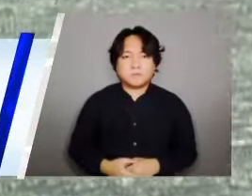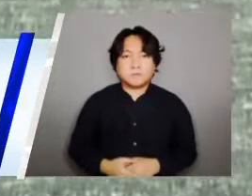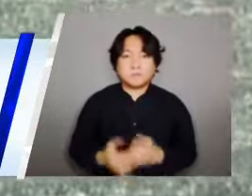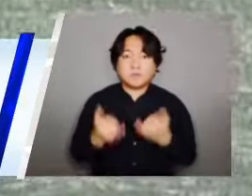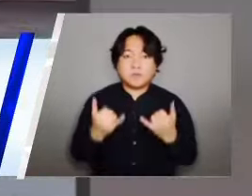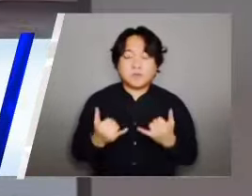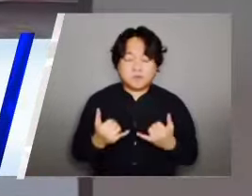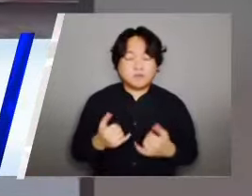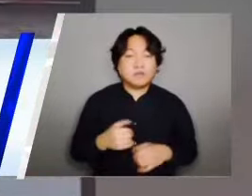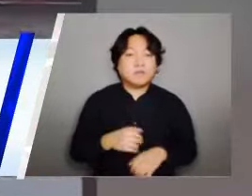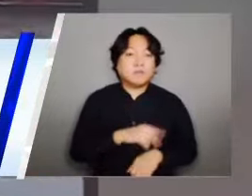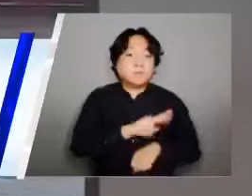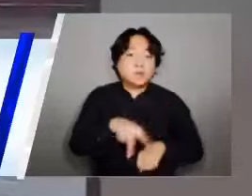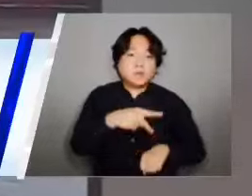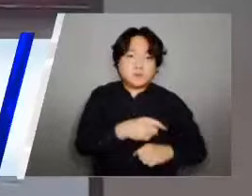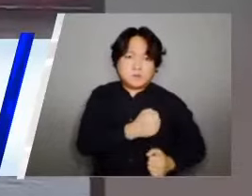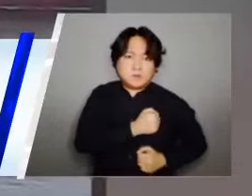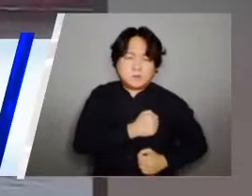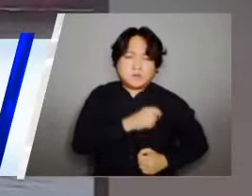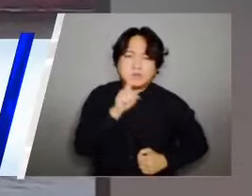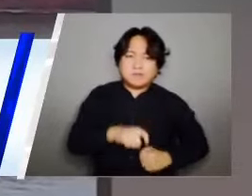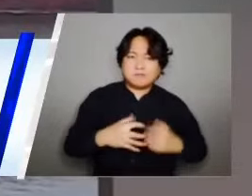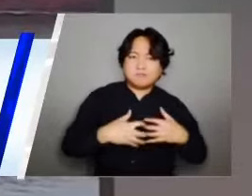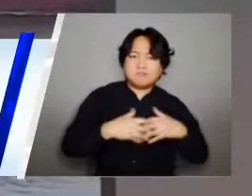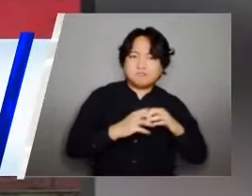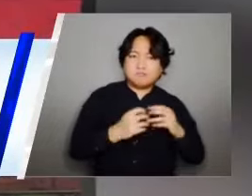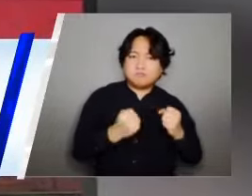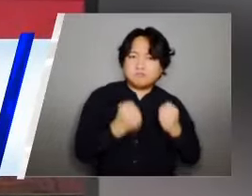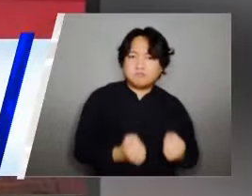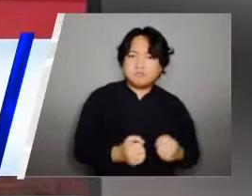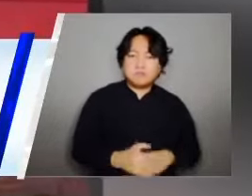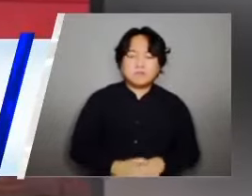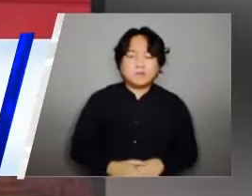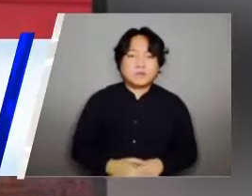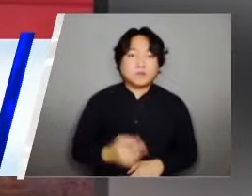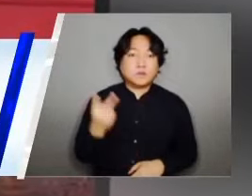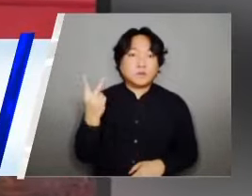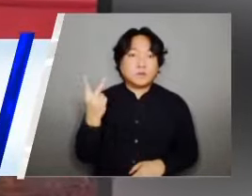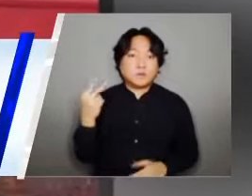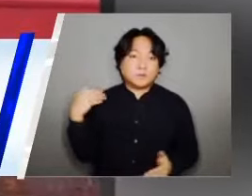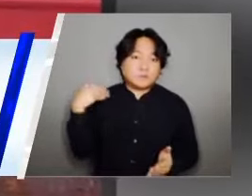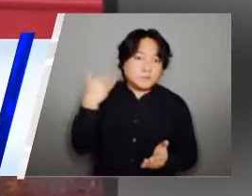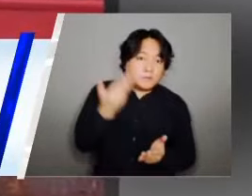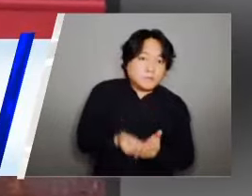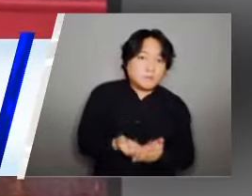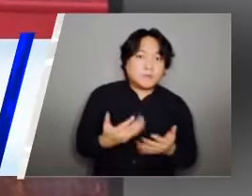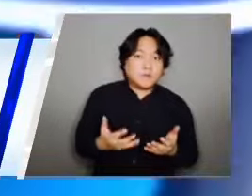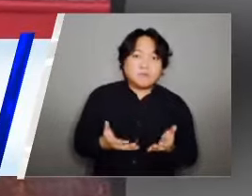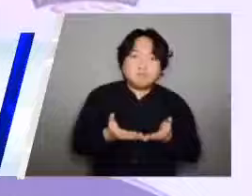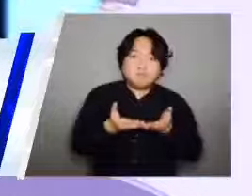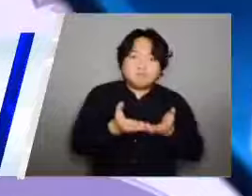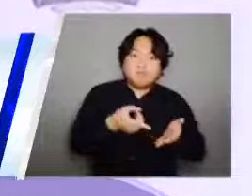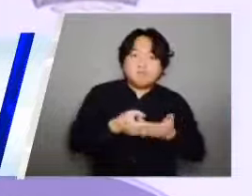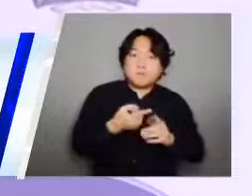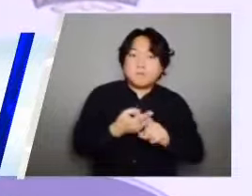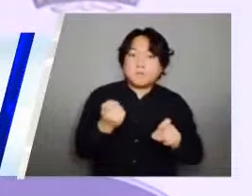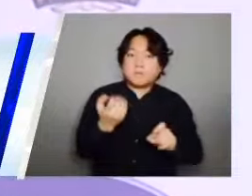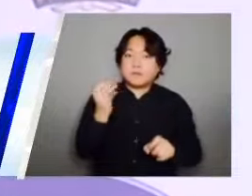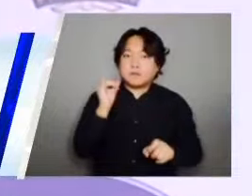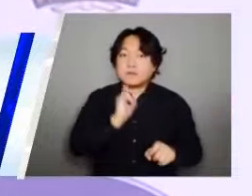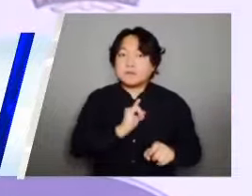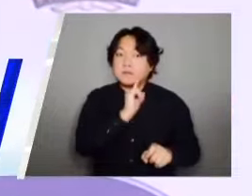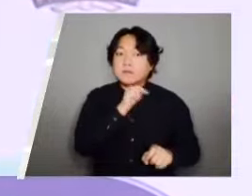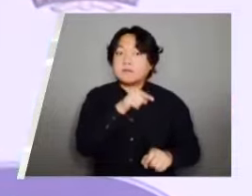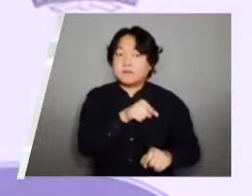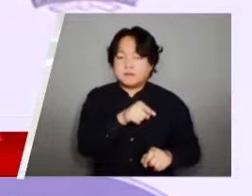Pilipinas dumating kanina ang dalawang fast attack interdiction cft mula Israel na kayang magpakawala ng missiles designed for